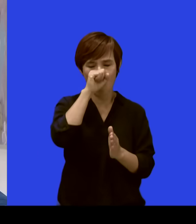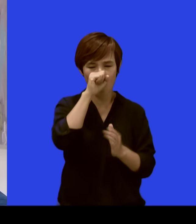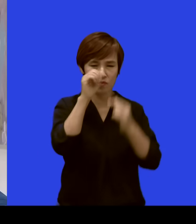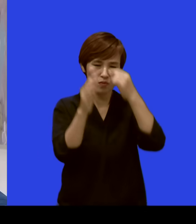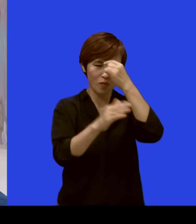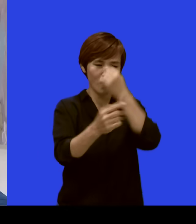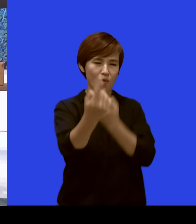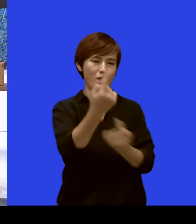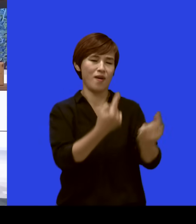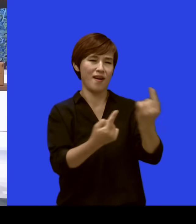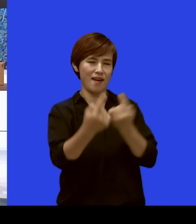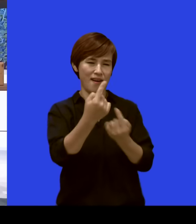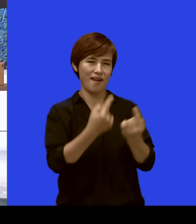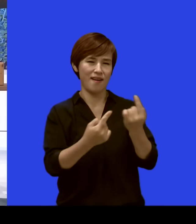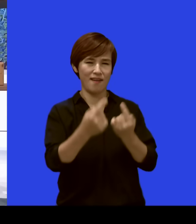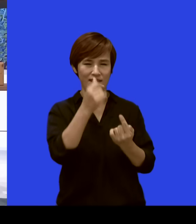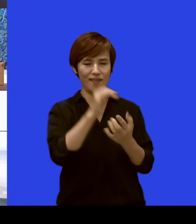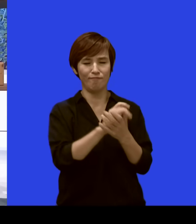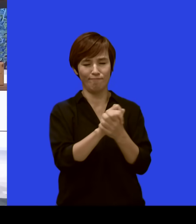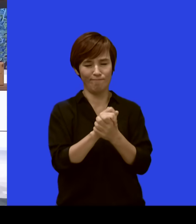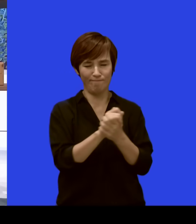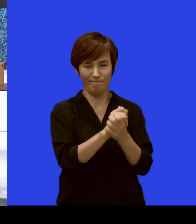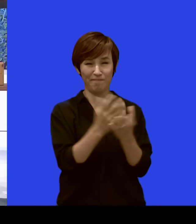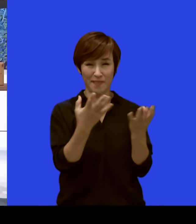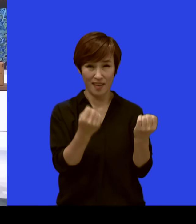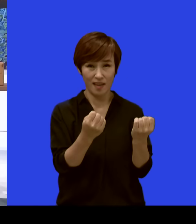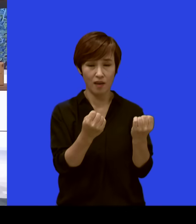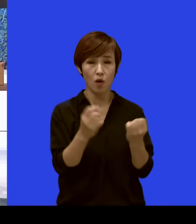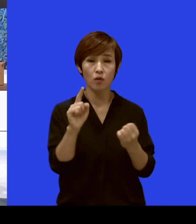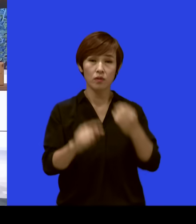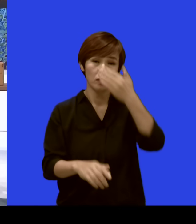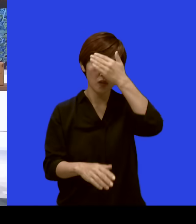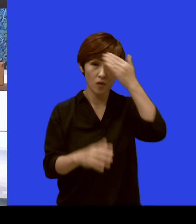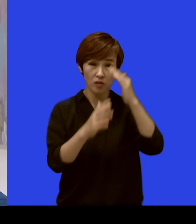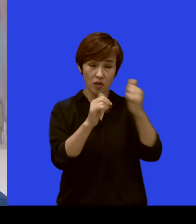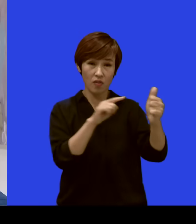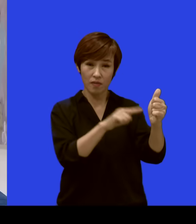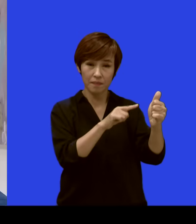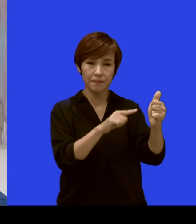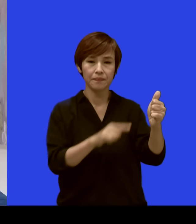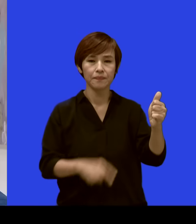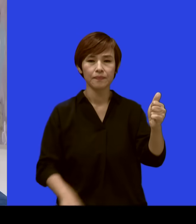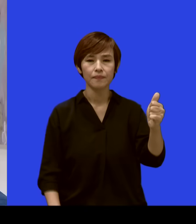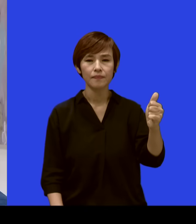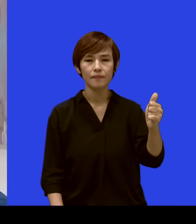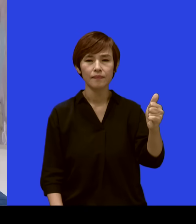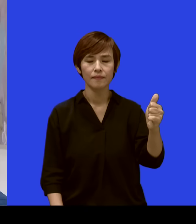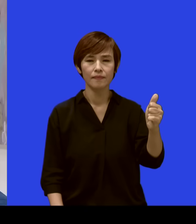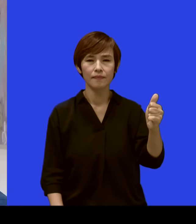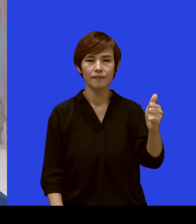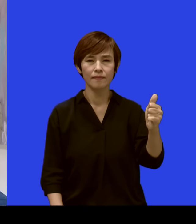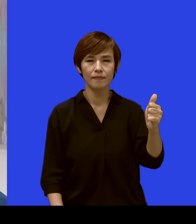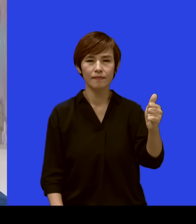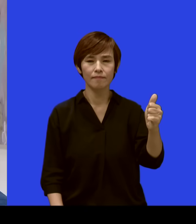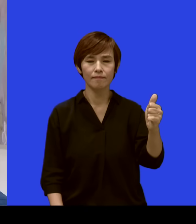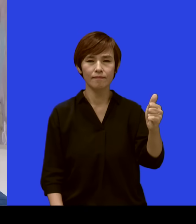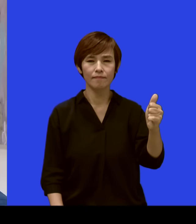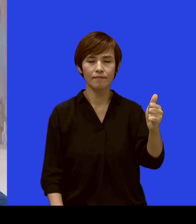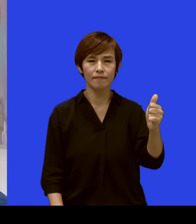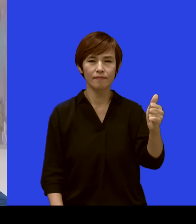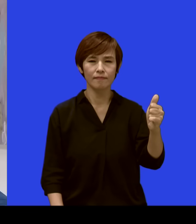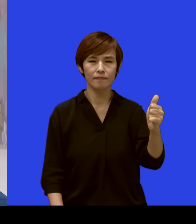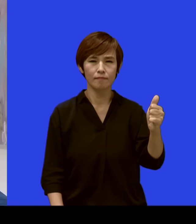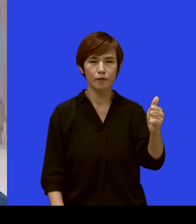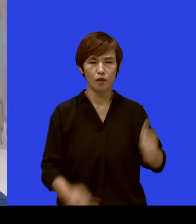또 네. 정이 또 많잖아요. 그런 네. 교회가. 한 청년이 왔는데 어려운 처지의 상황에 설교에 왔습니다. 근데